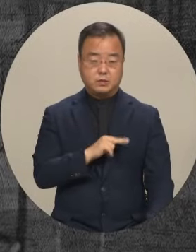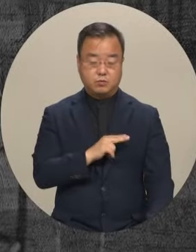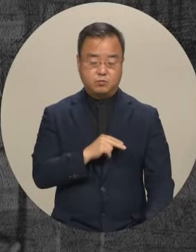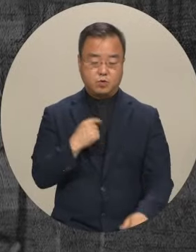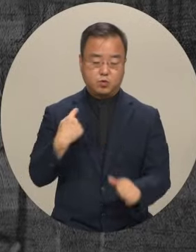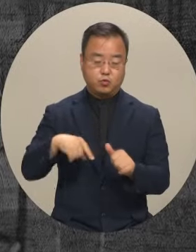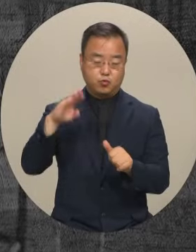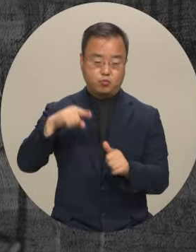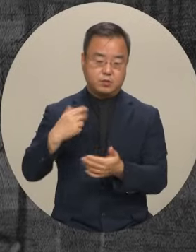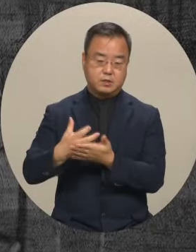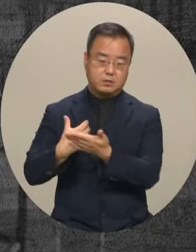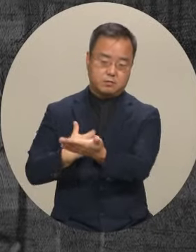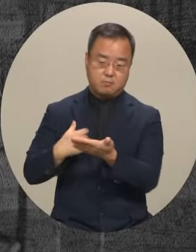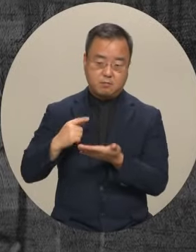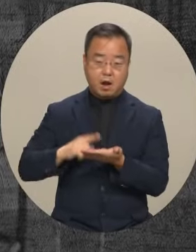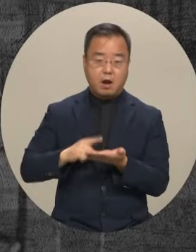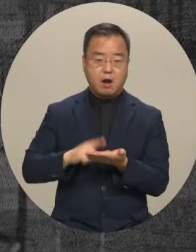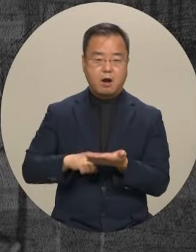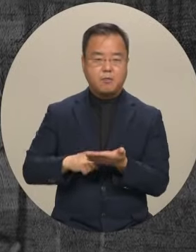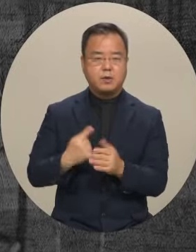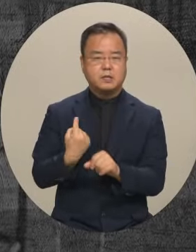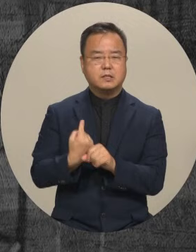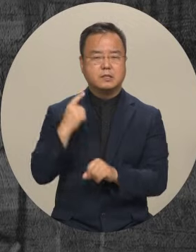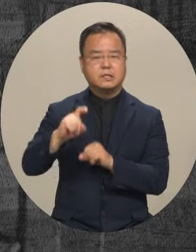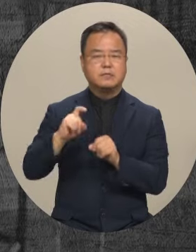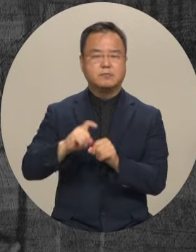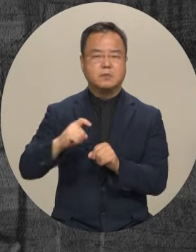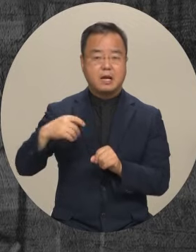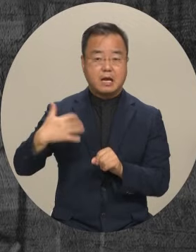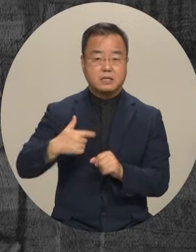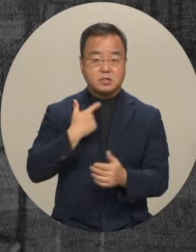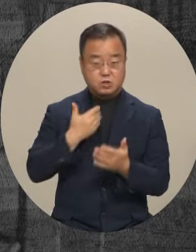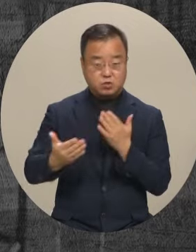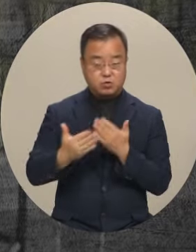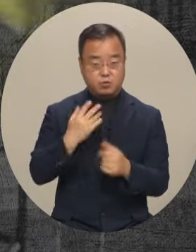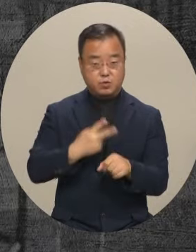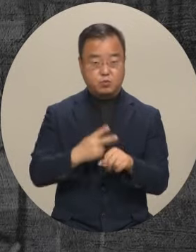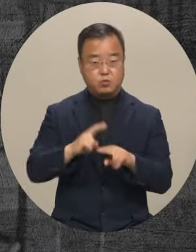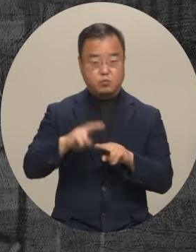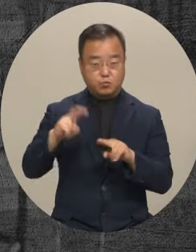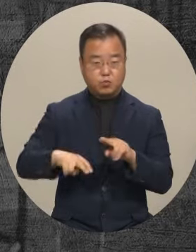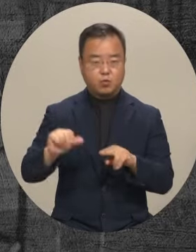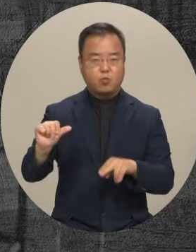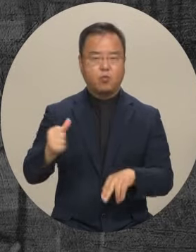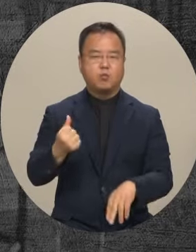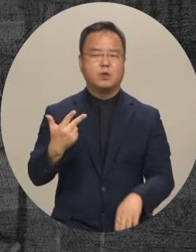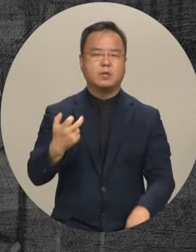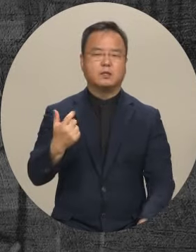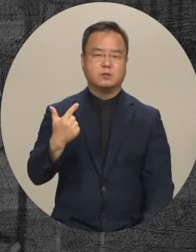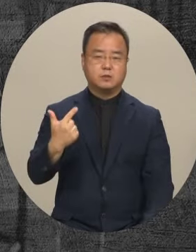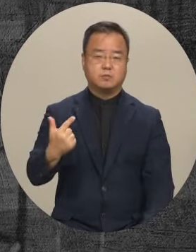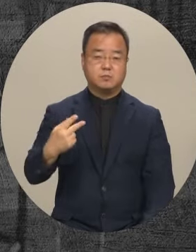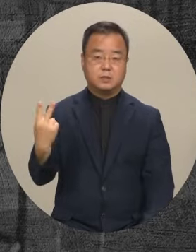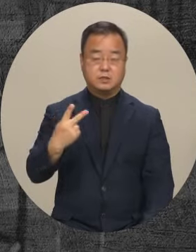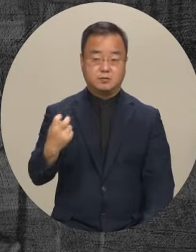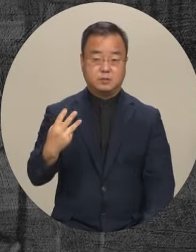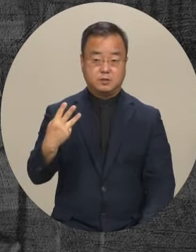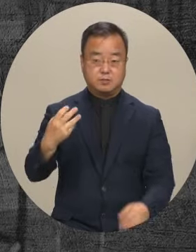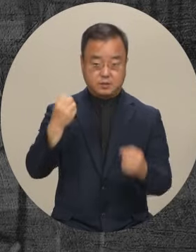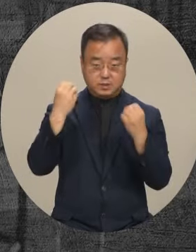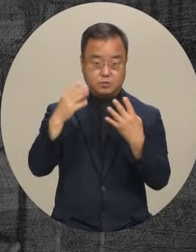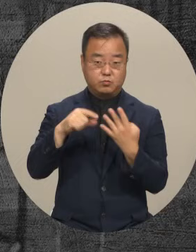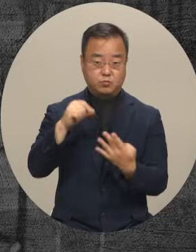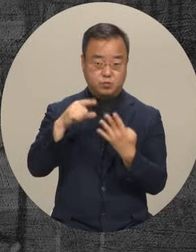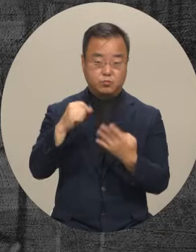지난 학년에 퇴직한 10년 차이만 초중고 교사 는 001은 6명에 달했습니다 2023학년도 교사 신규 체용